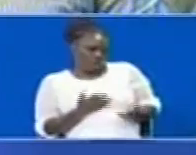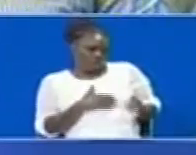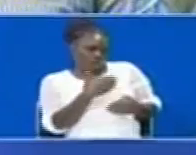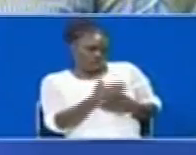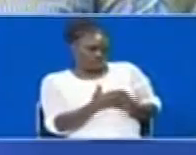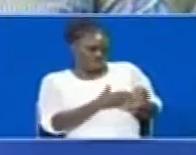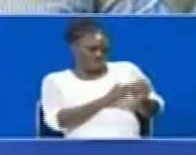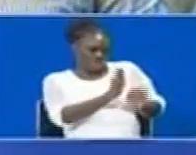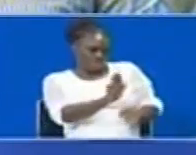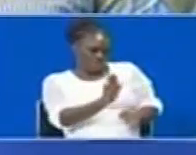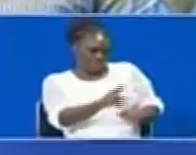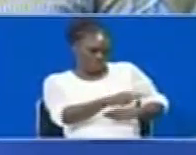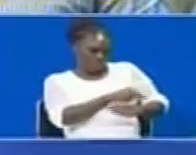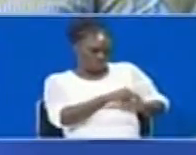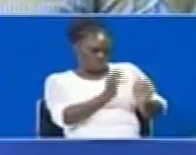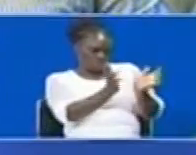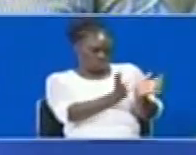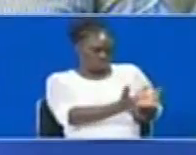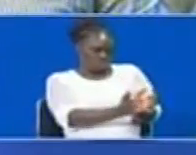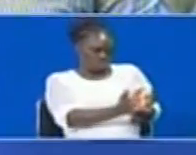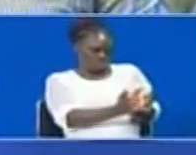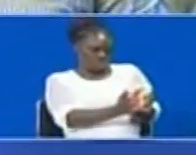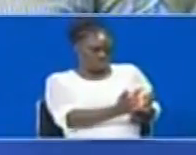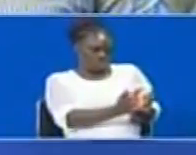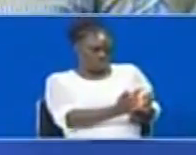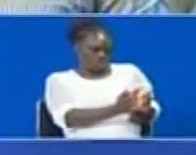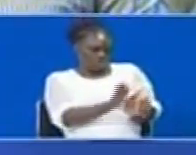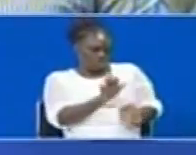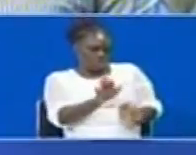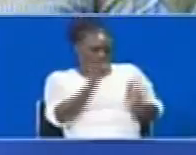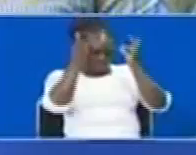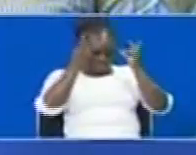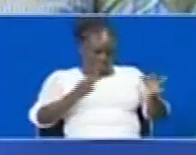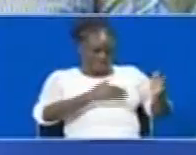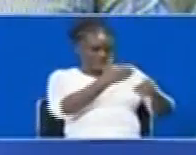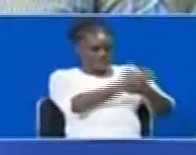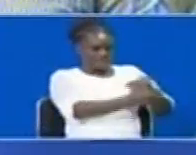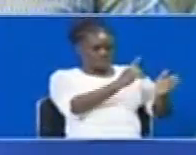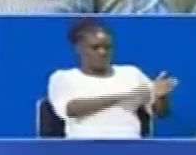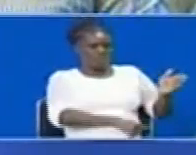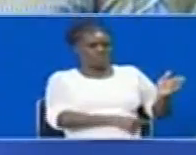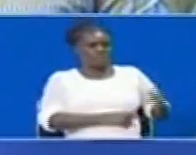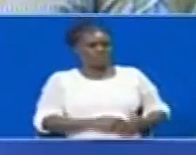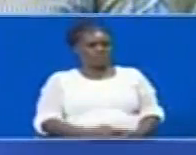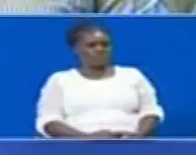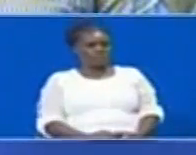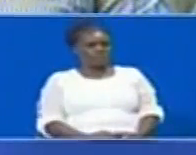ya viongozi wenu wa kitaifa kufungwa gerezani, na ni hatua gani ambazo mtachukua hivi sasa?